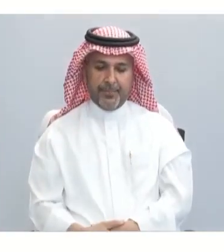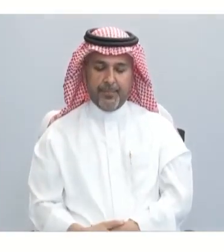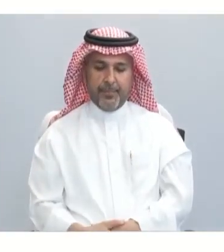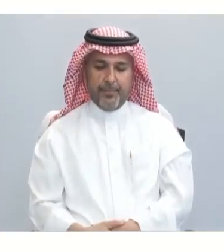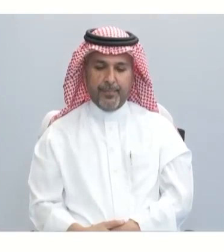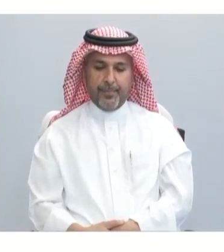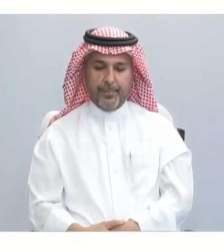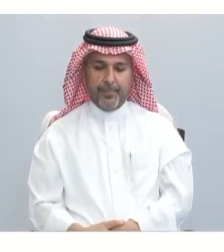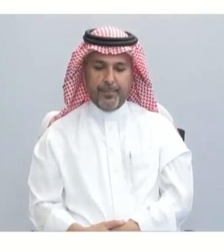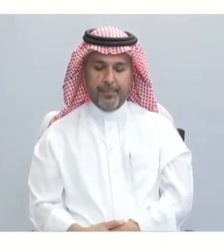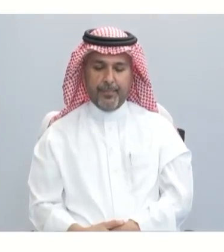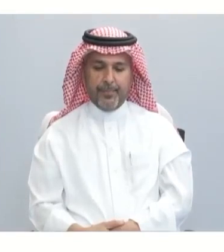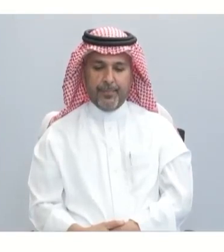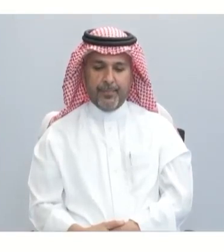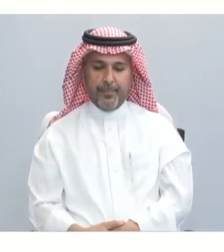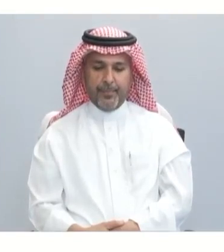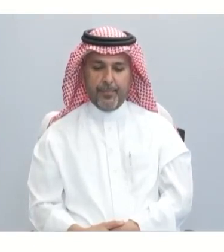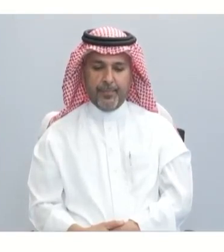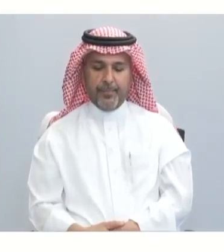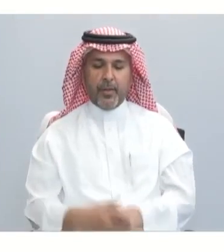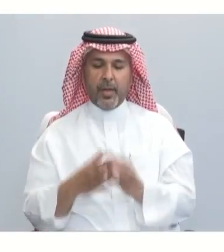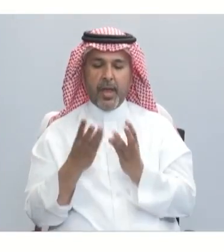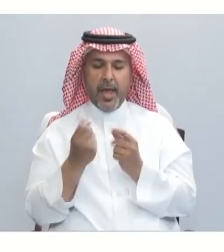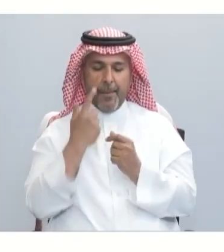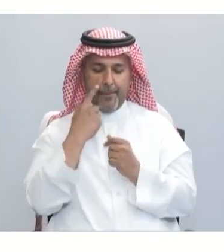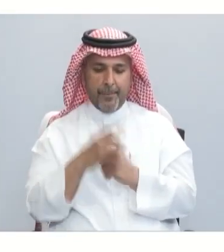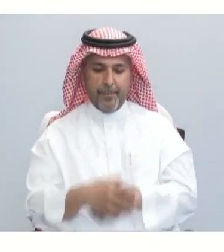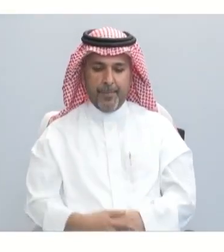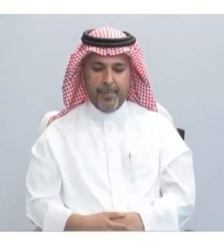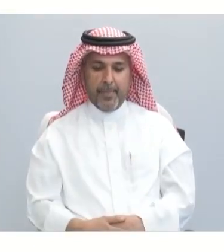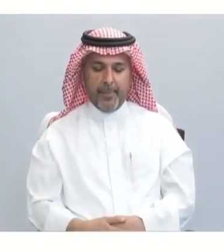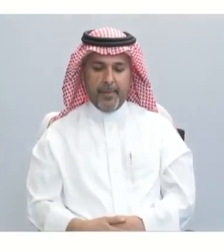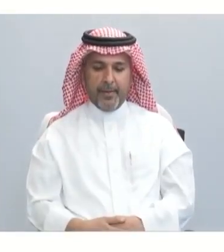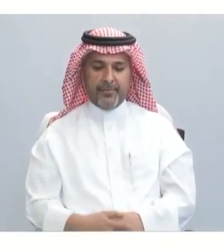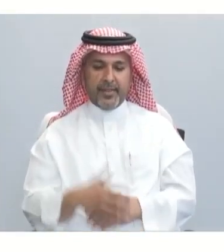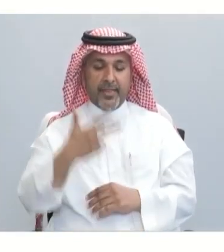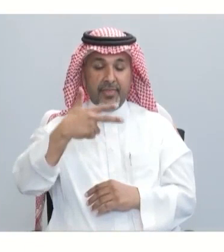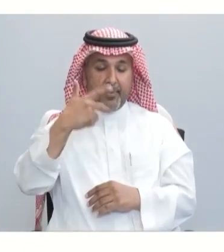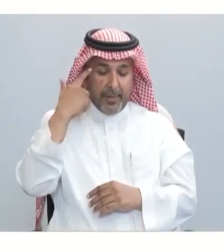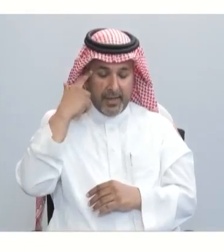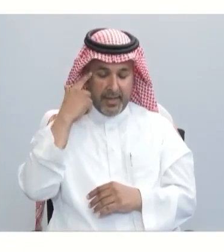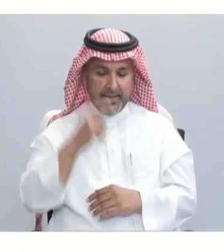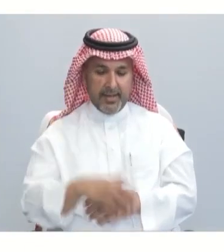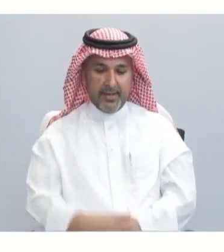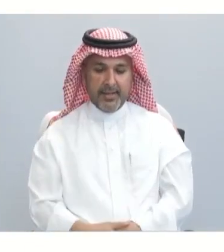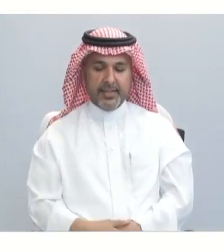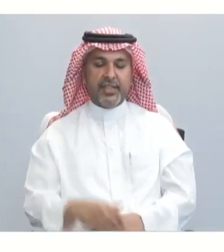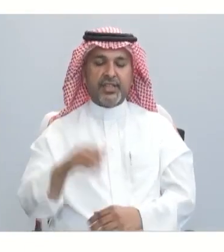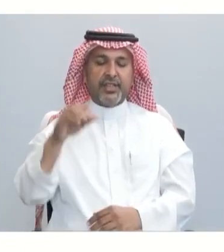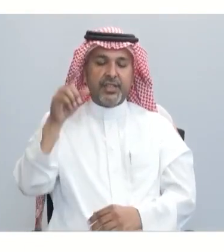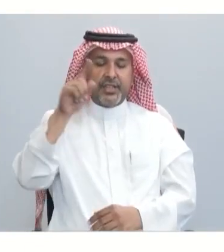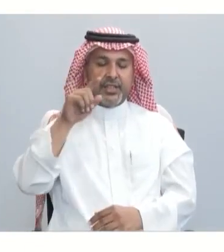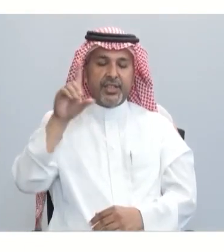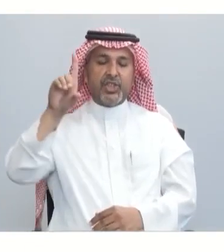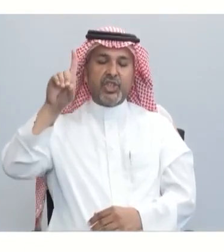20 دي اللي راح تصير 1 نا 20 دي يعني 80 من دي